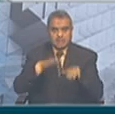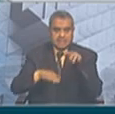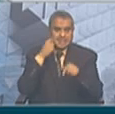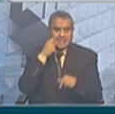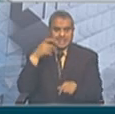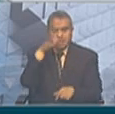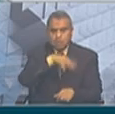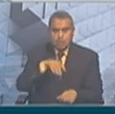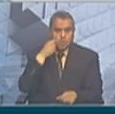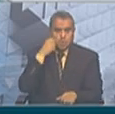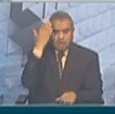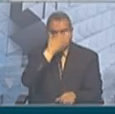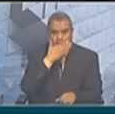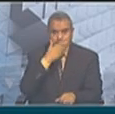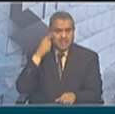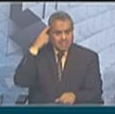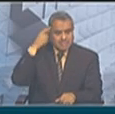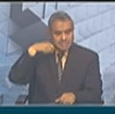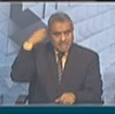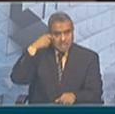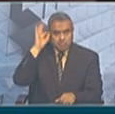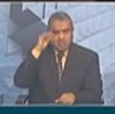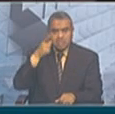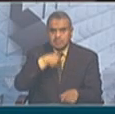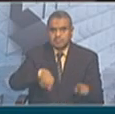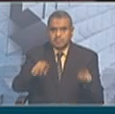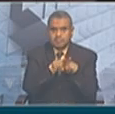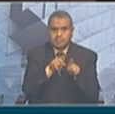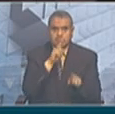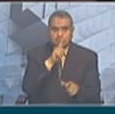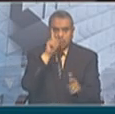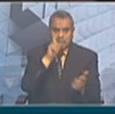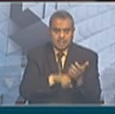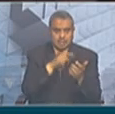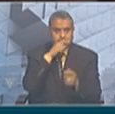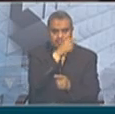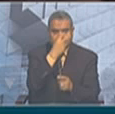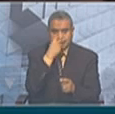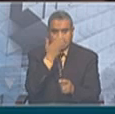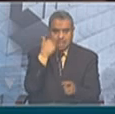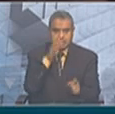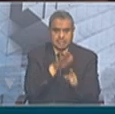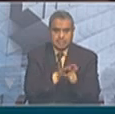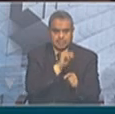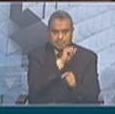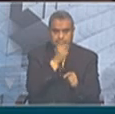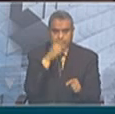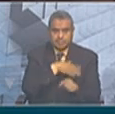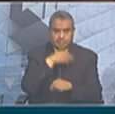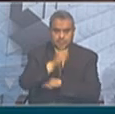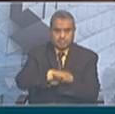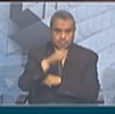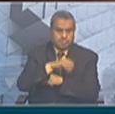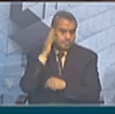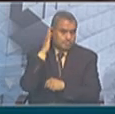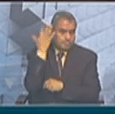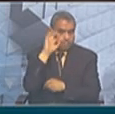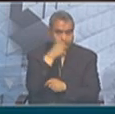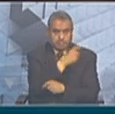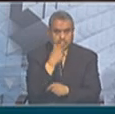الجنسين. وسائل إعلام أمريكية بارزة ذكرت أن ترامب سيرشح إيمي كوني باريت القاضية